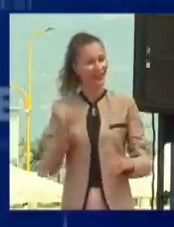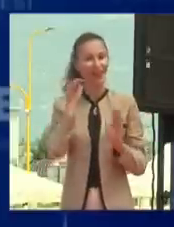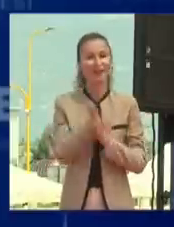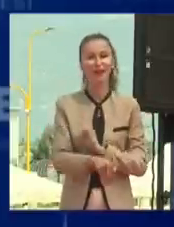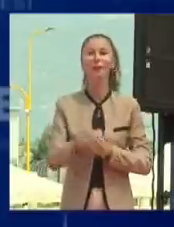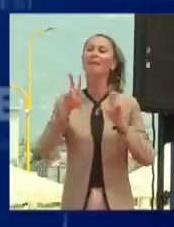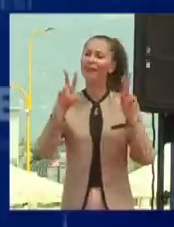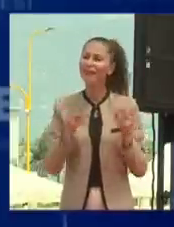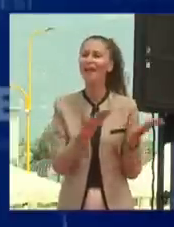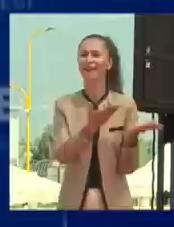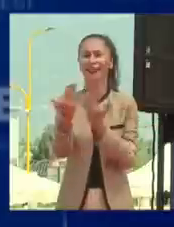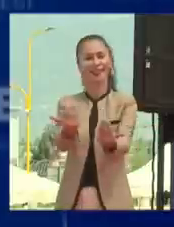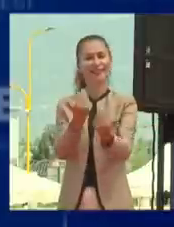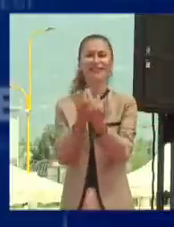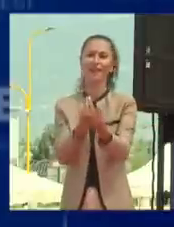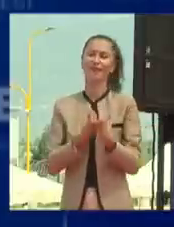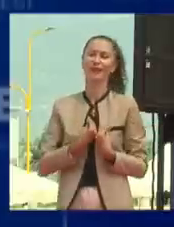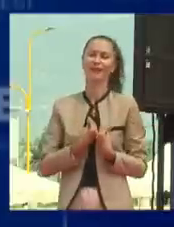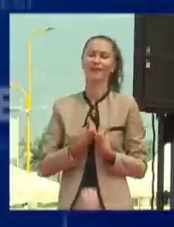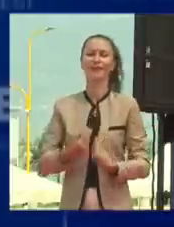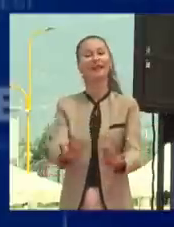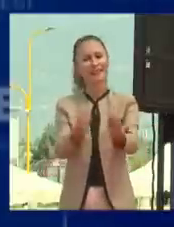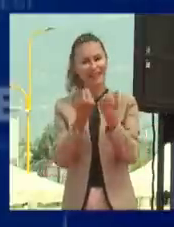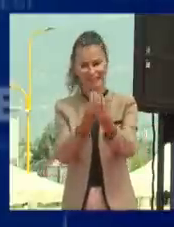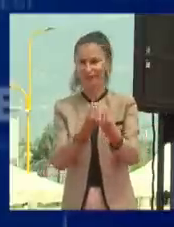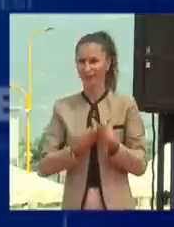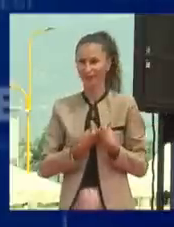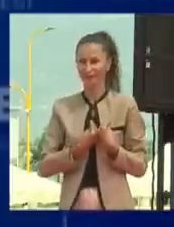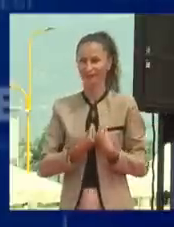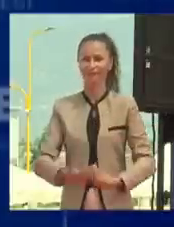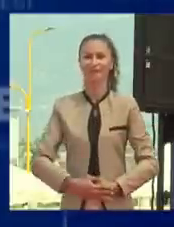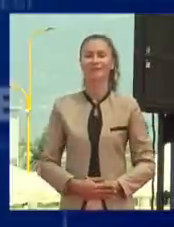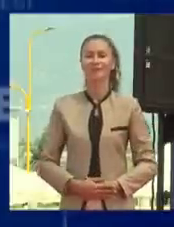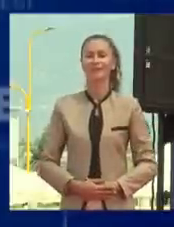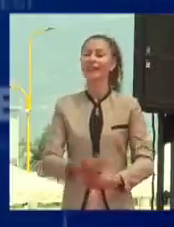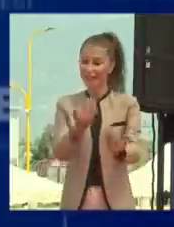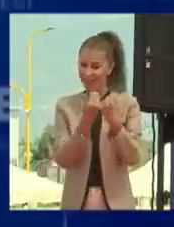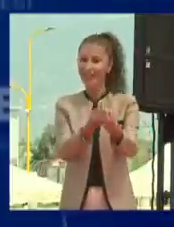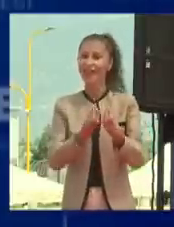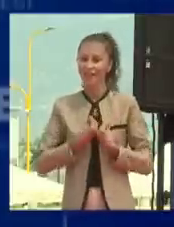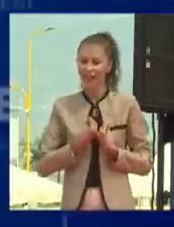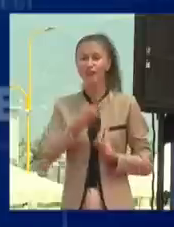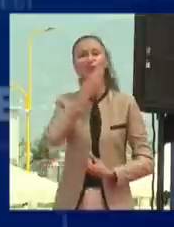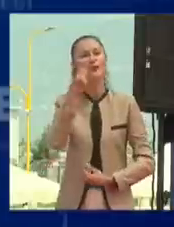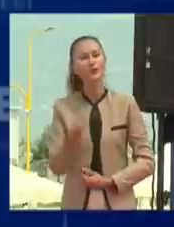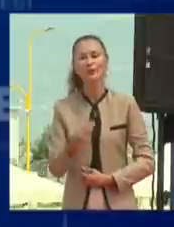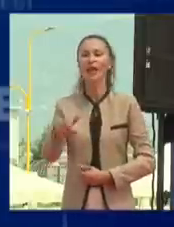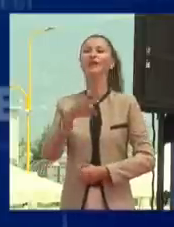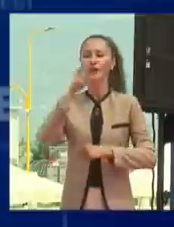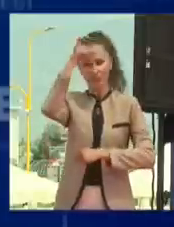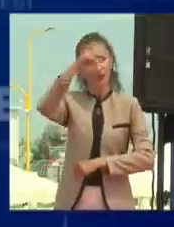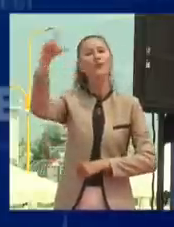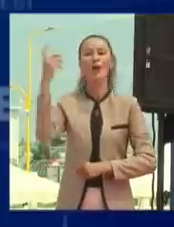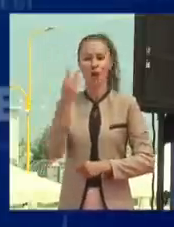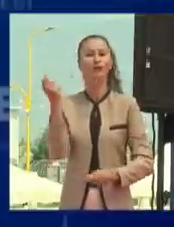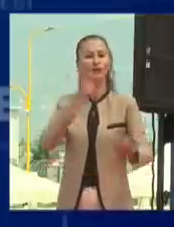getireceğim. Yeter ki destek verin. Destek verin. Destek verin, güzel bir Türkiye inşa